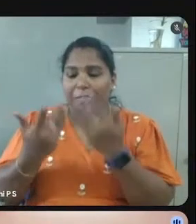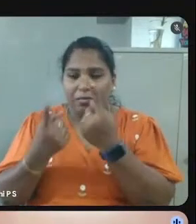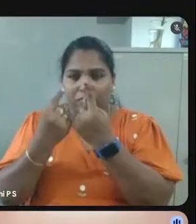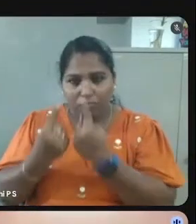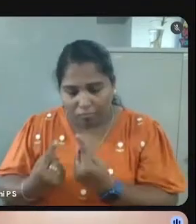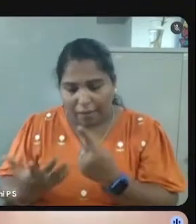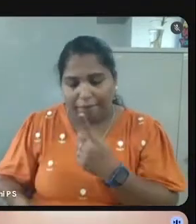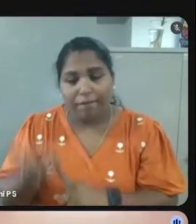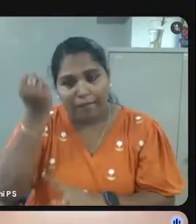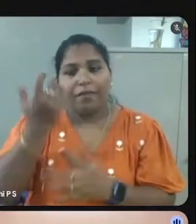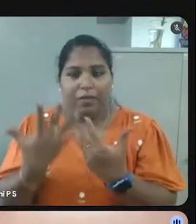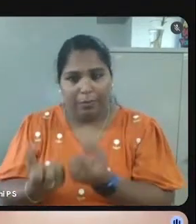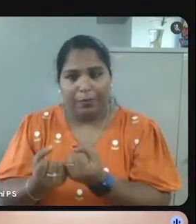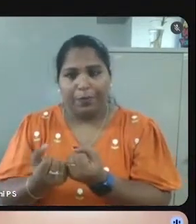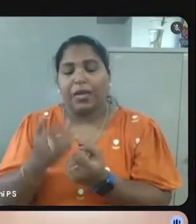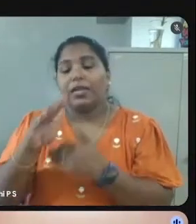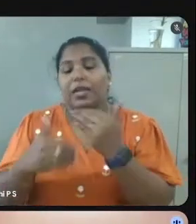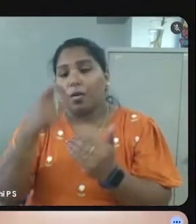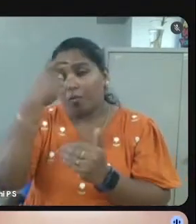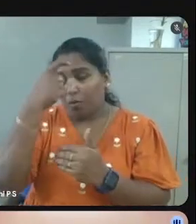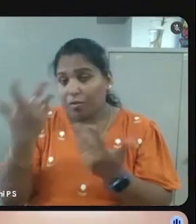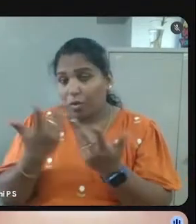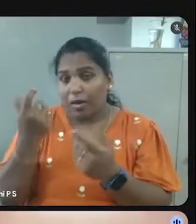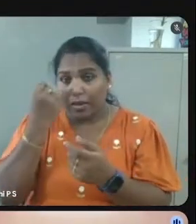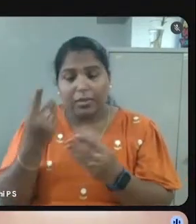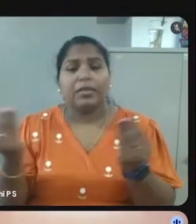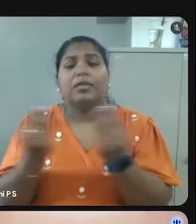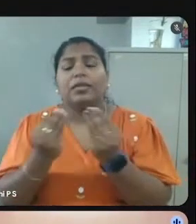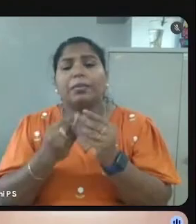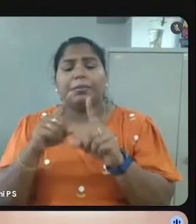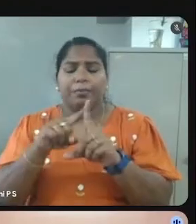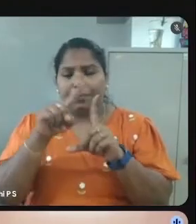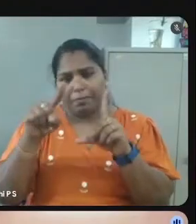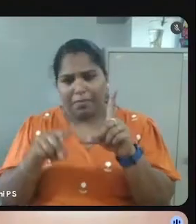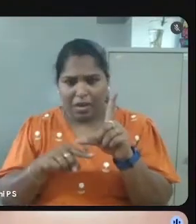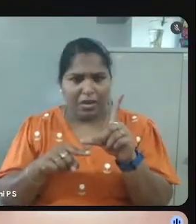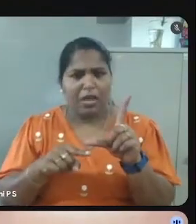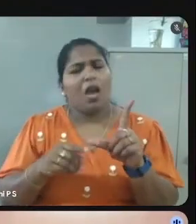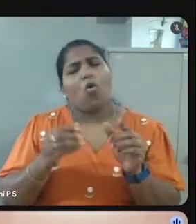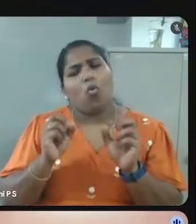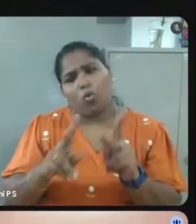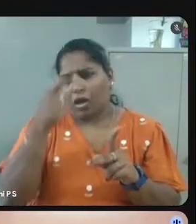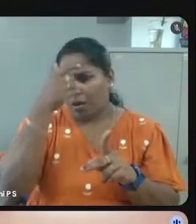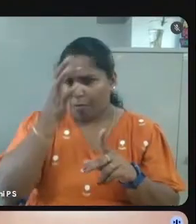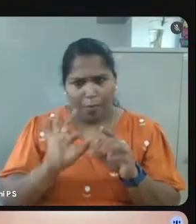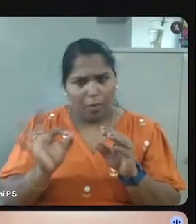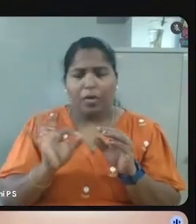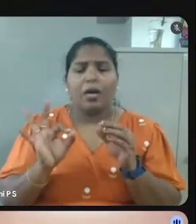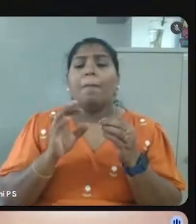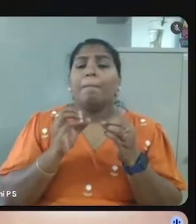ഡയഗ്നോസ് ചെയ്യുന്നതും അവരുടെ പ്രോബ്ലംസ് പറയുന്നതും. അപ്പം പ്രഗ്നന്റ് ആകുന്നതിൽ വലിയ പ്രോബ്ലം ഇല്ല, പക്ഷെ വളരെയധികം